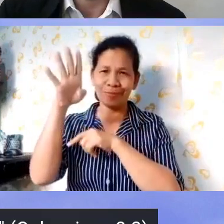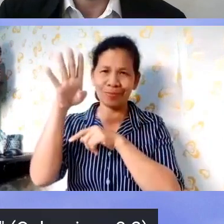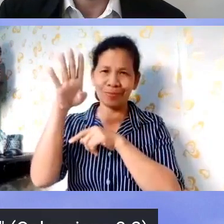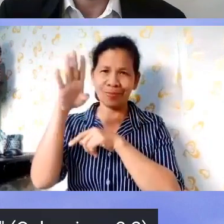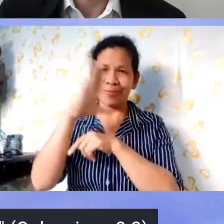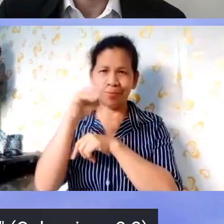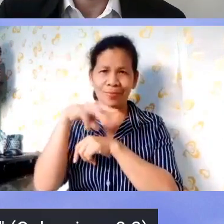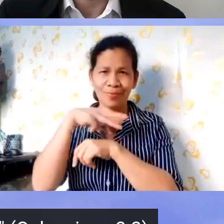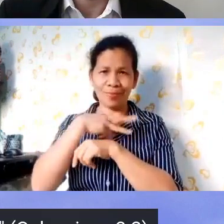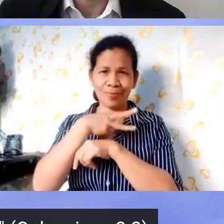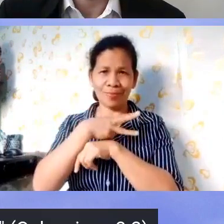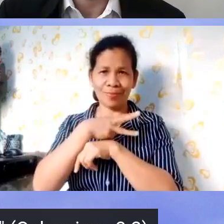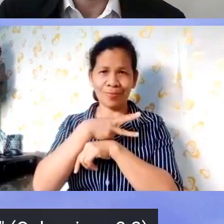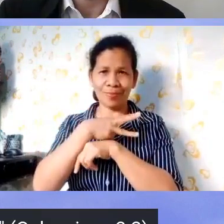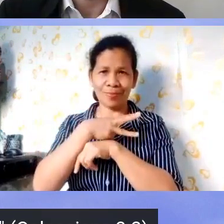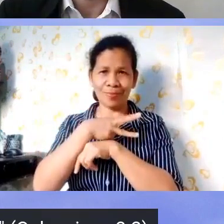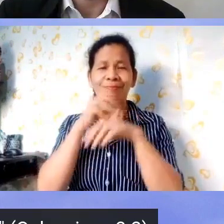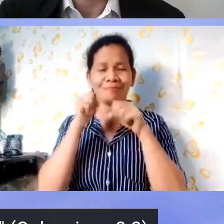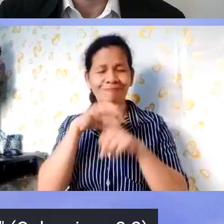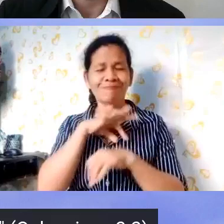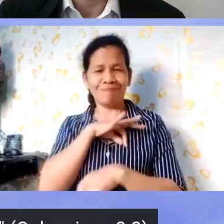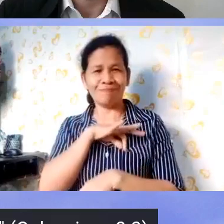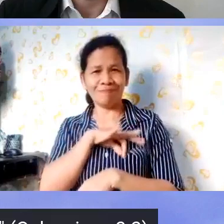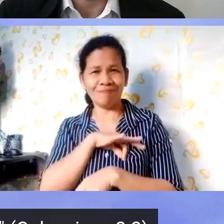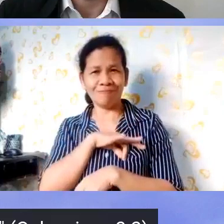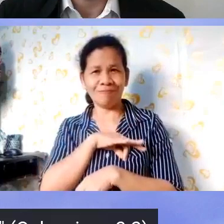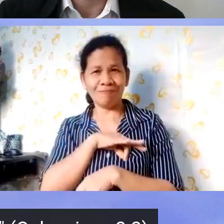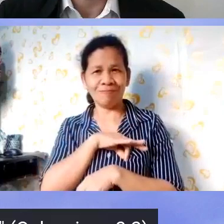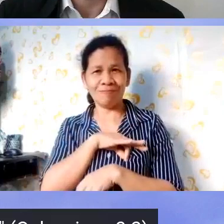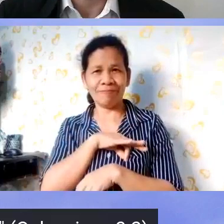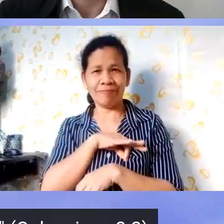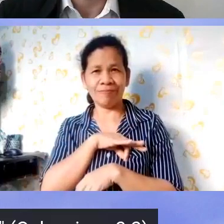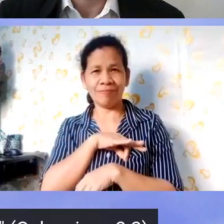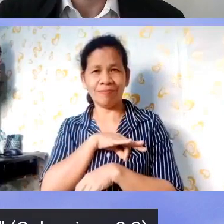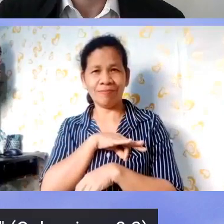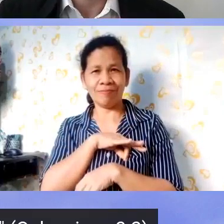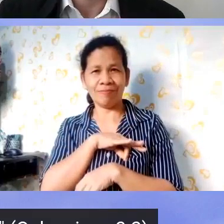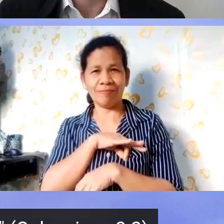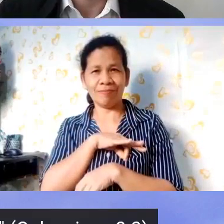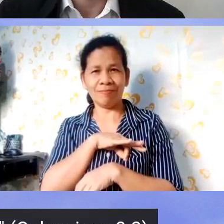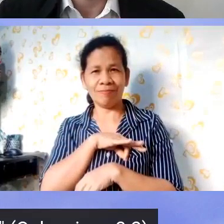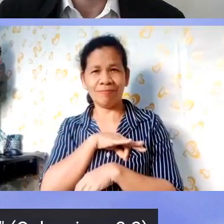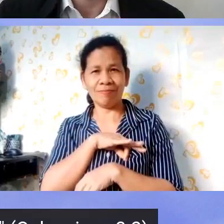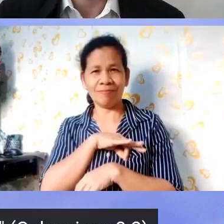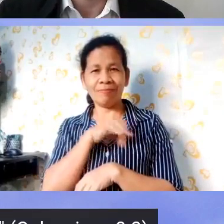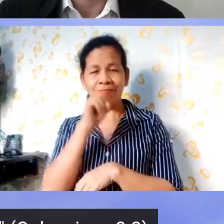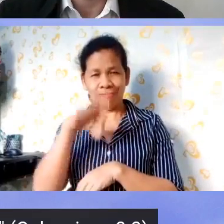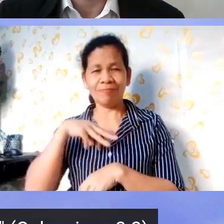ating mapapakinabangan sa pamagitan po ng ating ding patuloy na